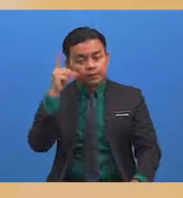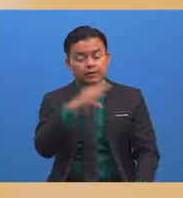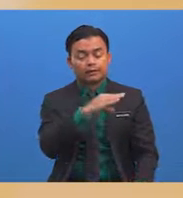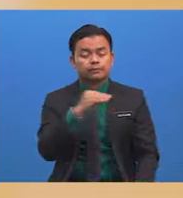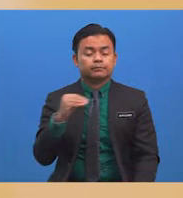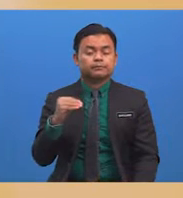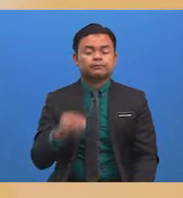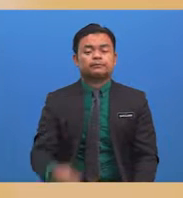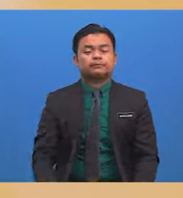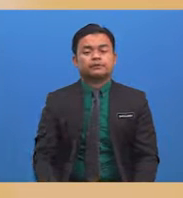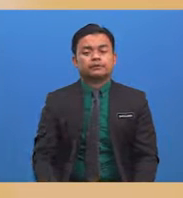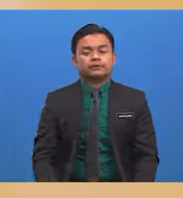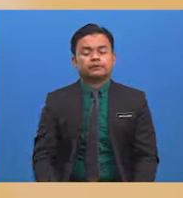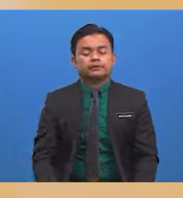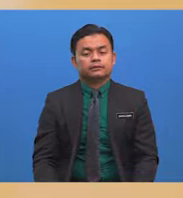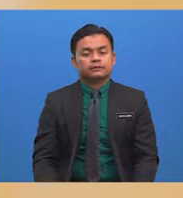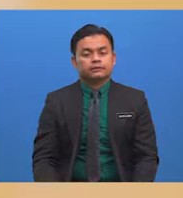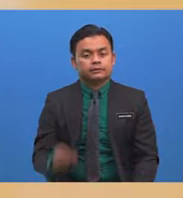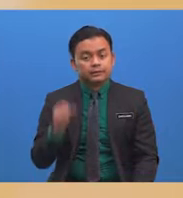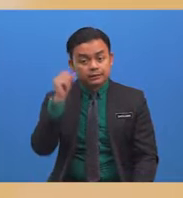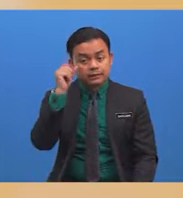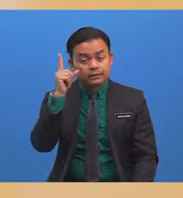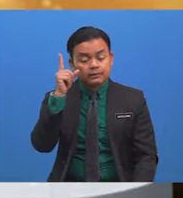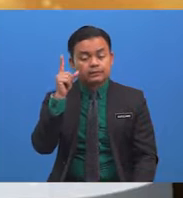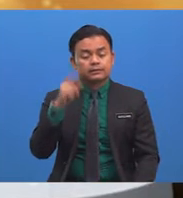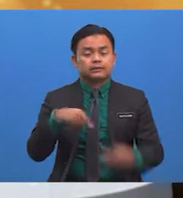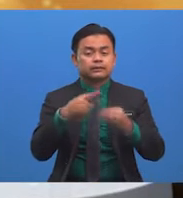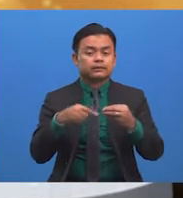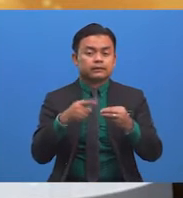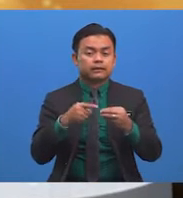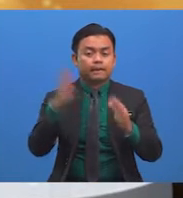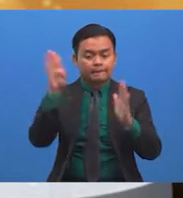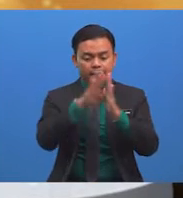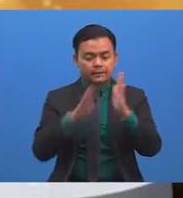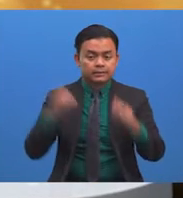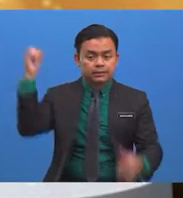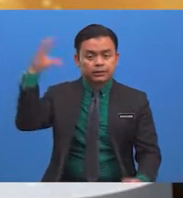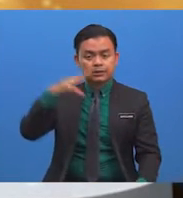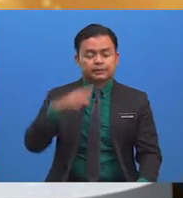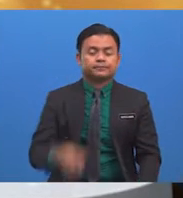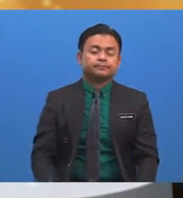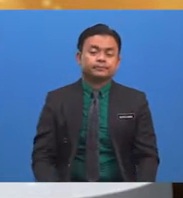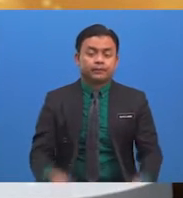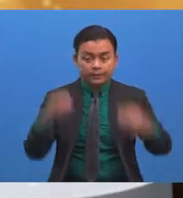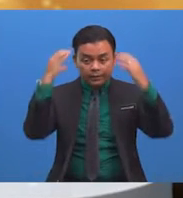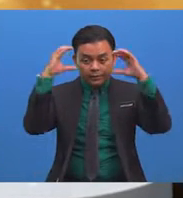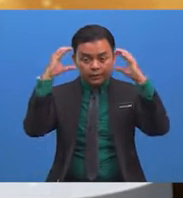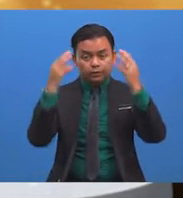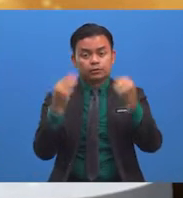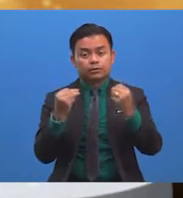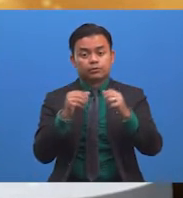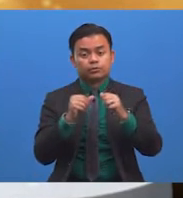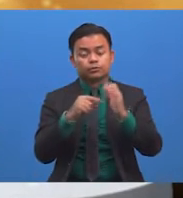jelas tentang biasan cahaya. Cikgu nak tunjukkan kamu satu benda. Nak tengok